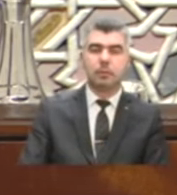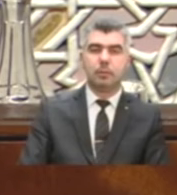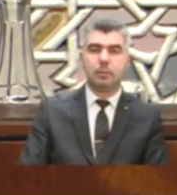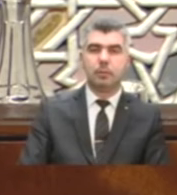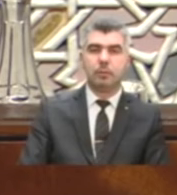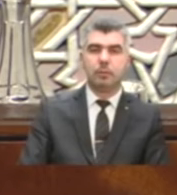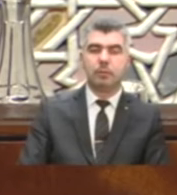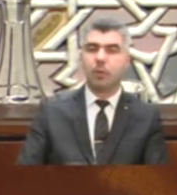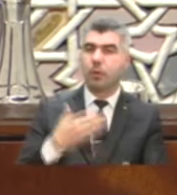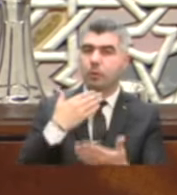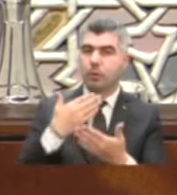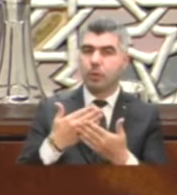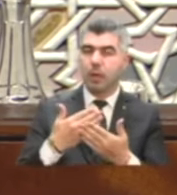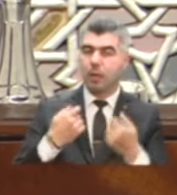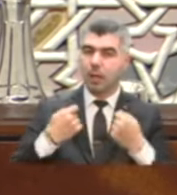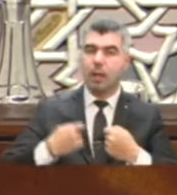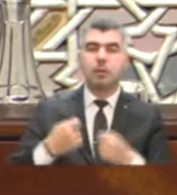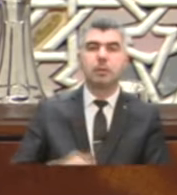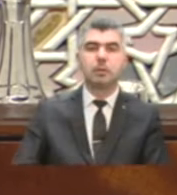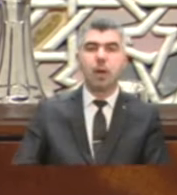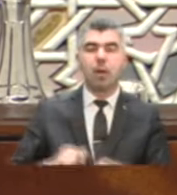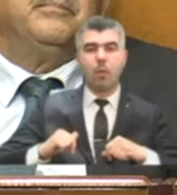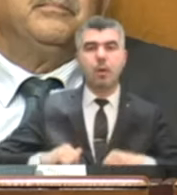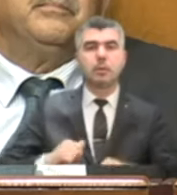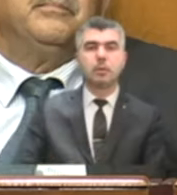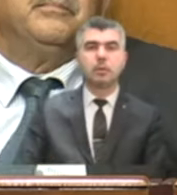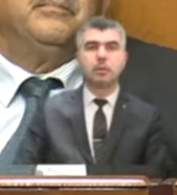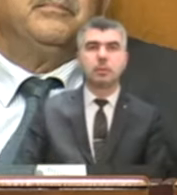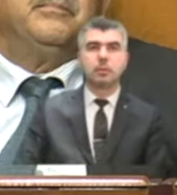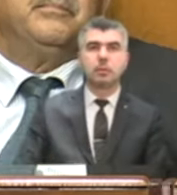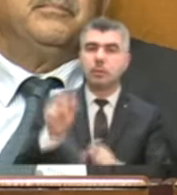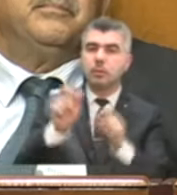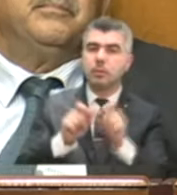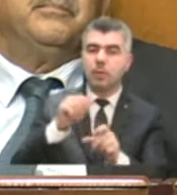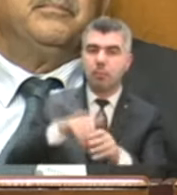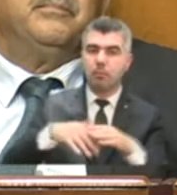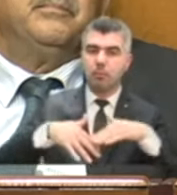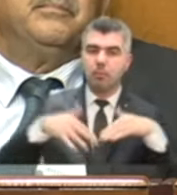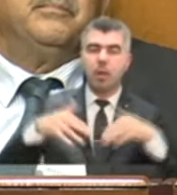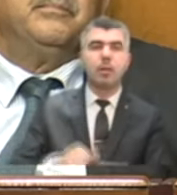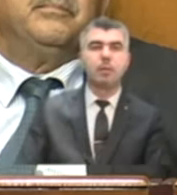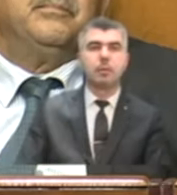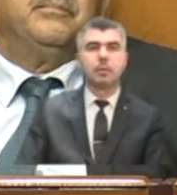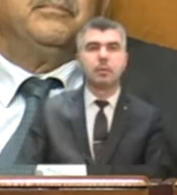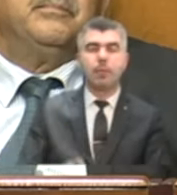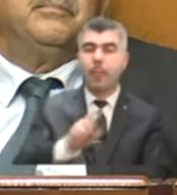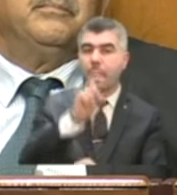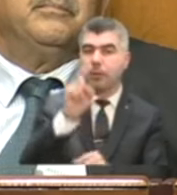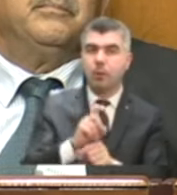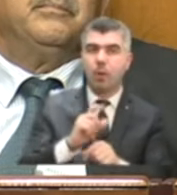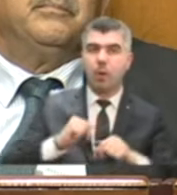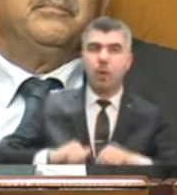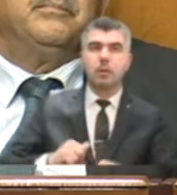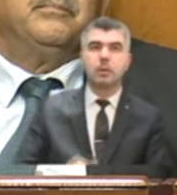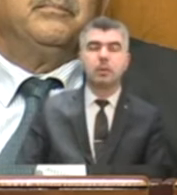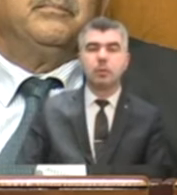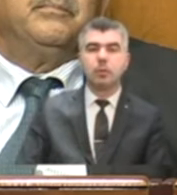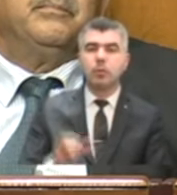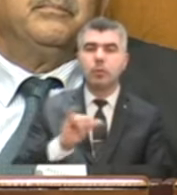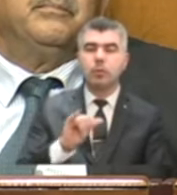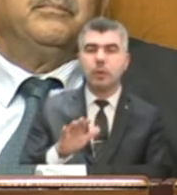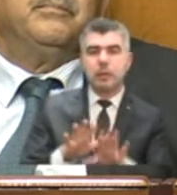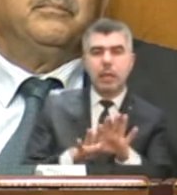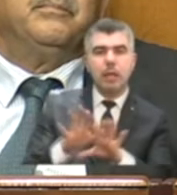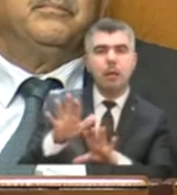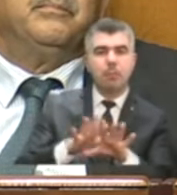سيدنا. شكرا السيد الرئيس، السيد الوزير المحترم، السيدات والساده النواب المحترمون. نسائلكم السيد الوزير عن التدابير